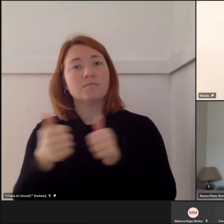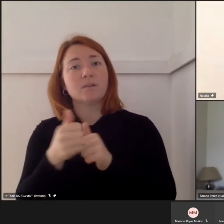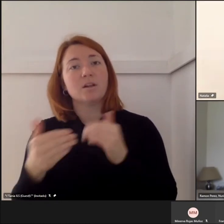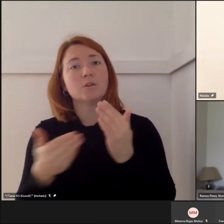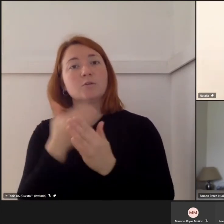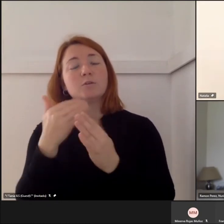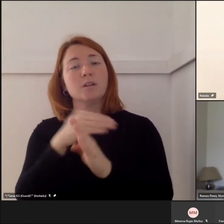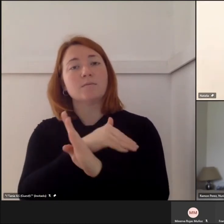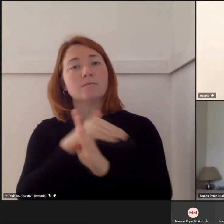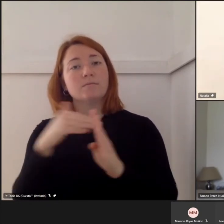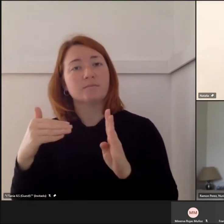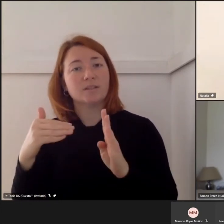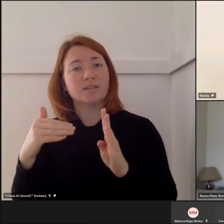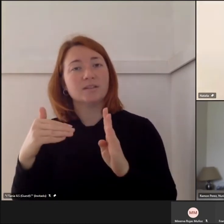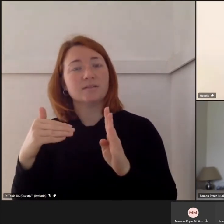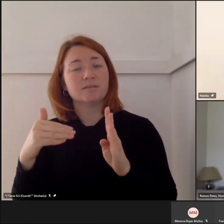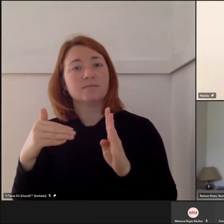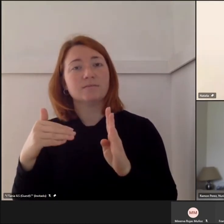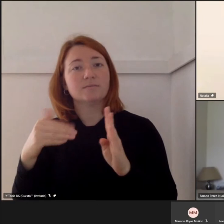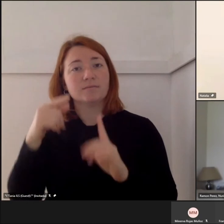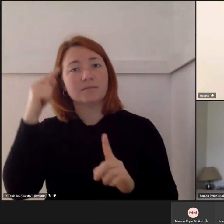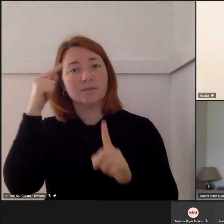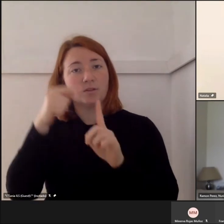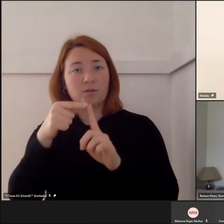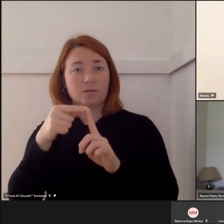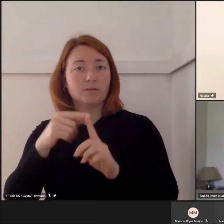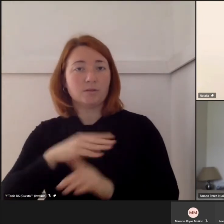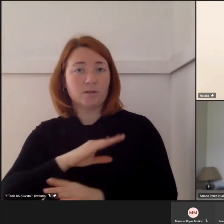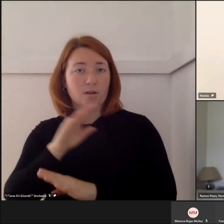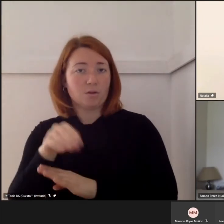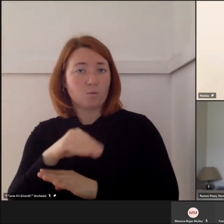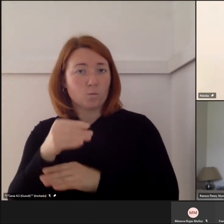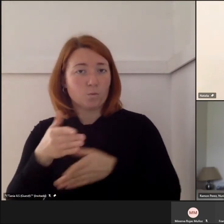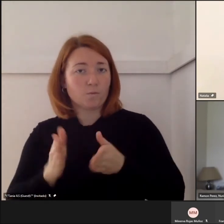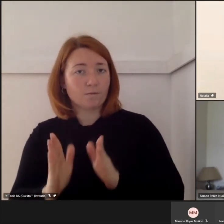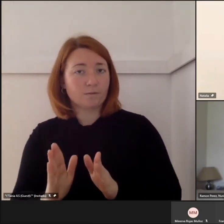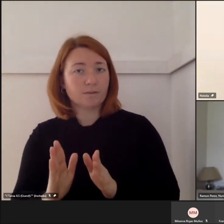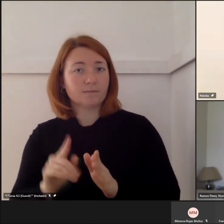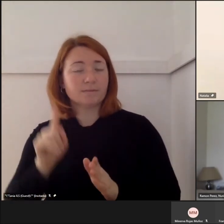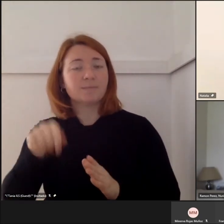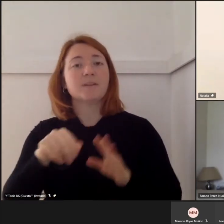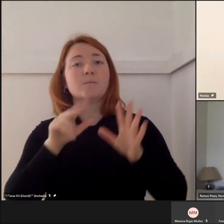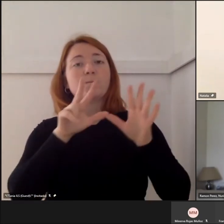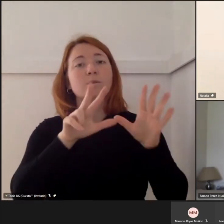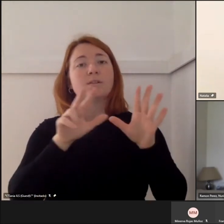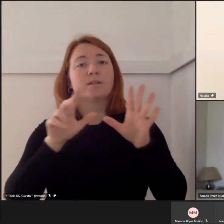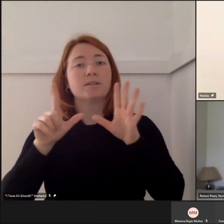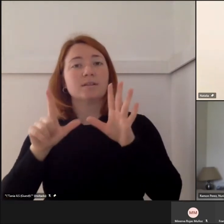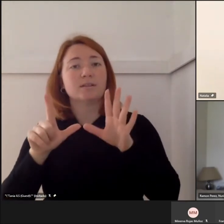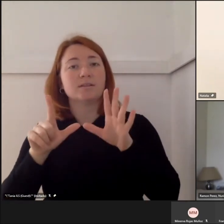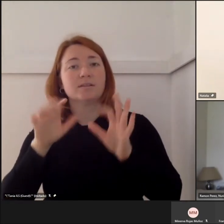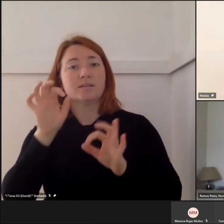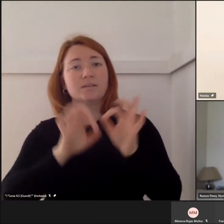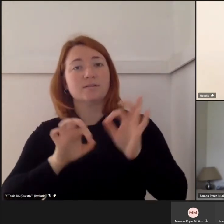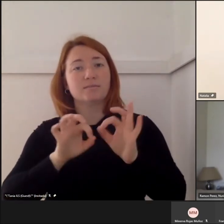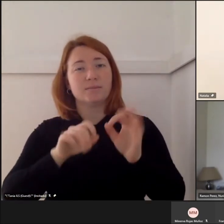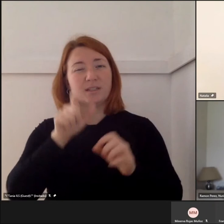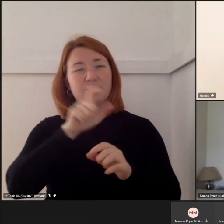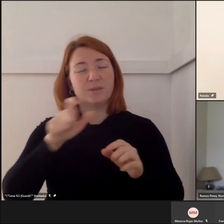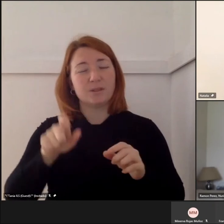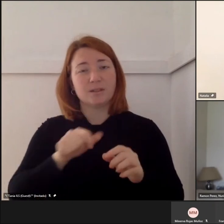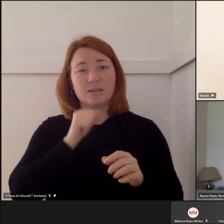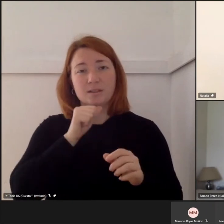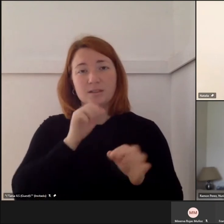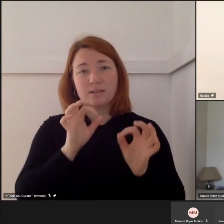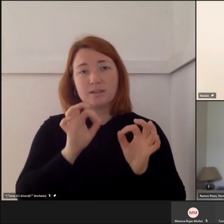parcial és precisament per aquesta cura de fills, i el gairebé 87% de les persones que manifesten que